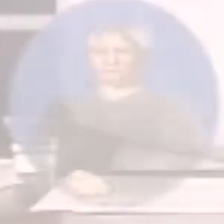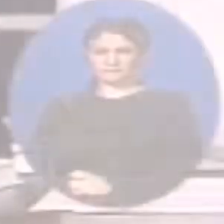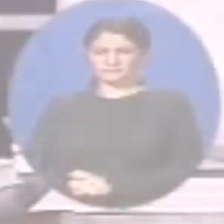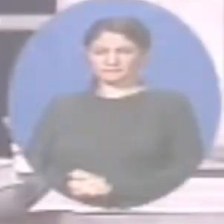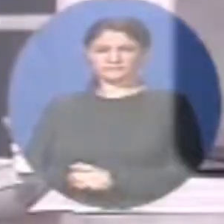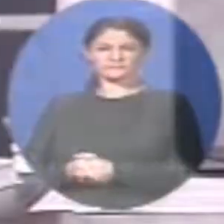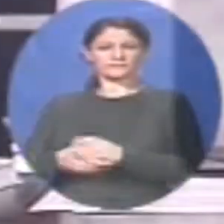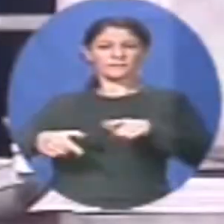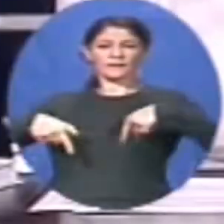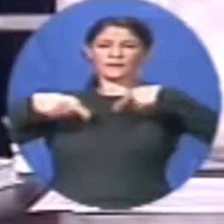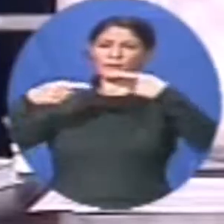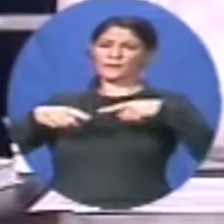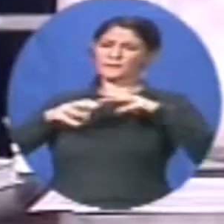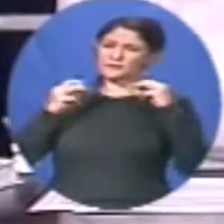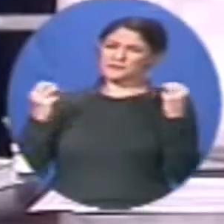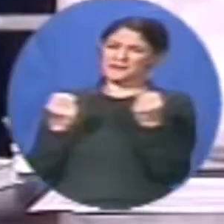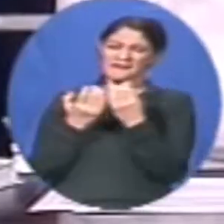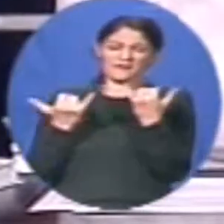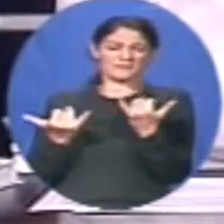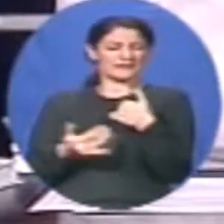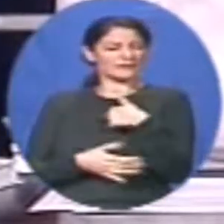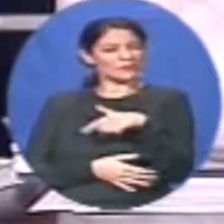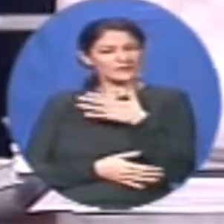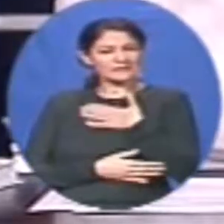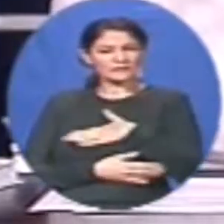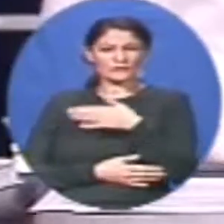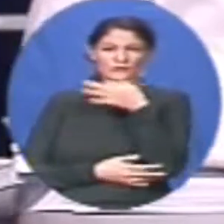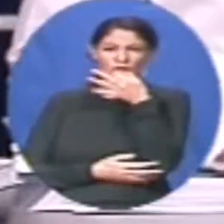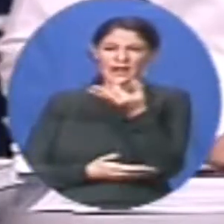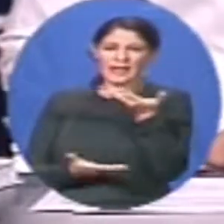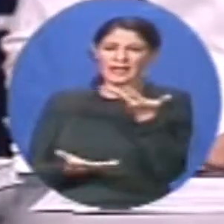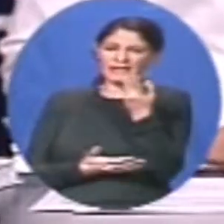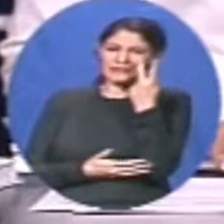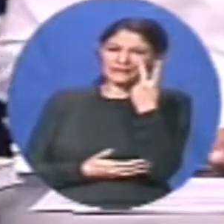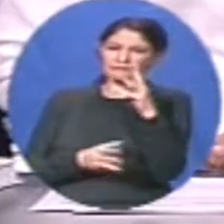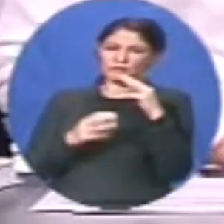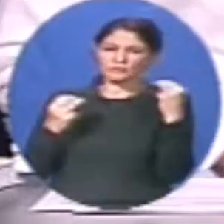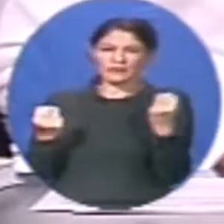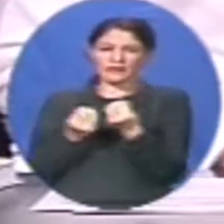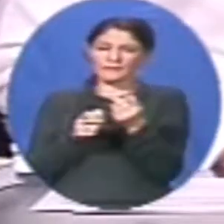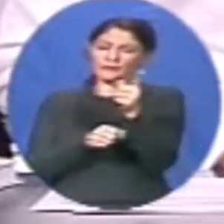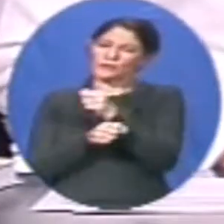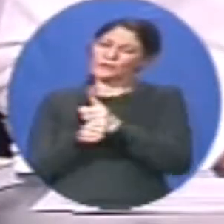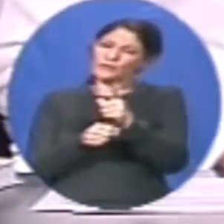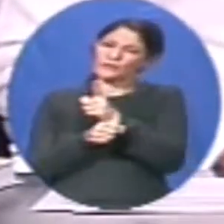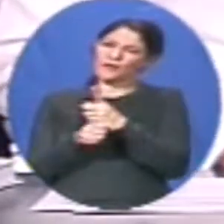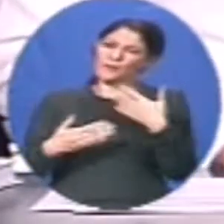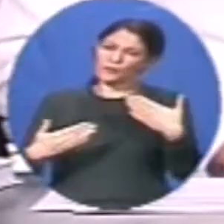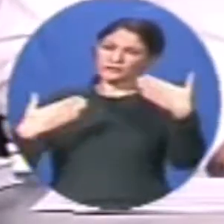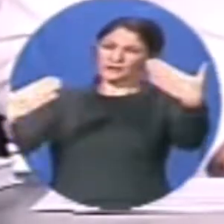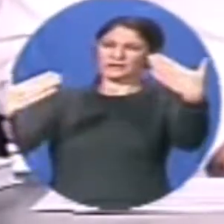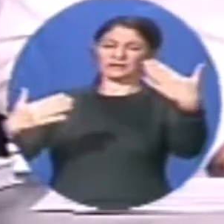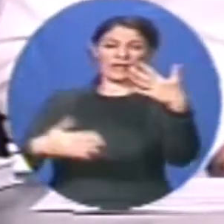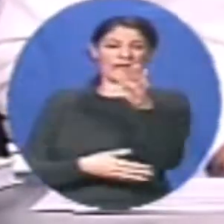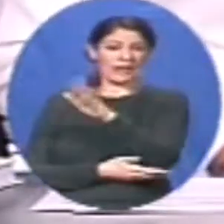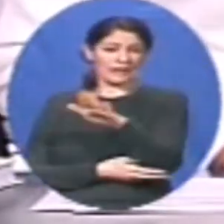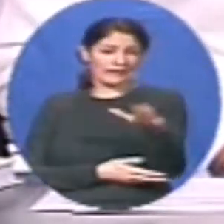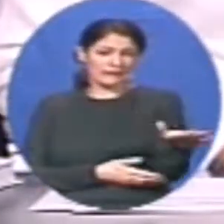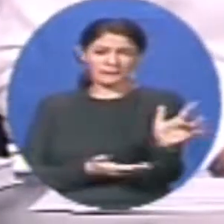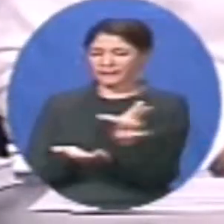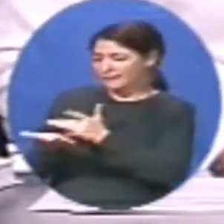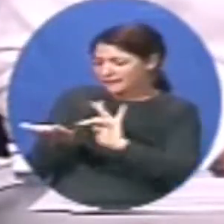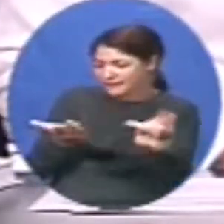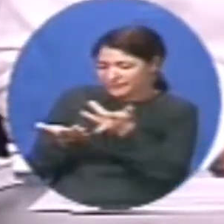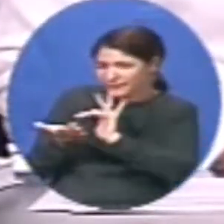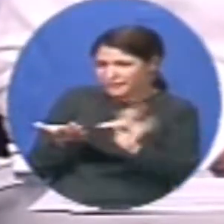Jungle. יום המשפחה היום, ורצינו לשאול איך נראית המשפחה בעידן המודרני, עם הילדים שדבוקים למסכי הסלולרי והמחשב,